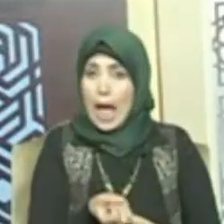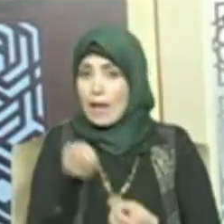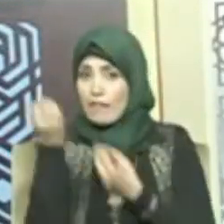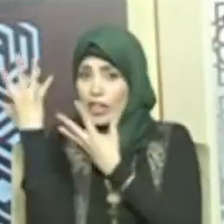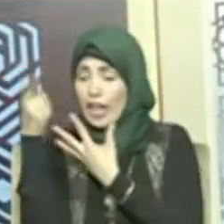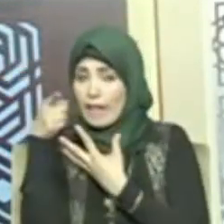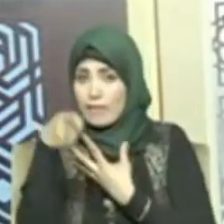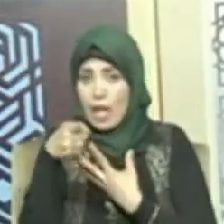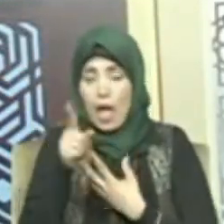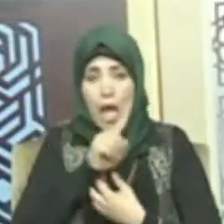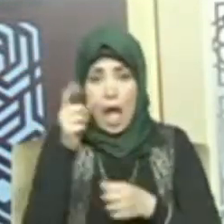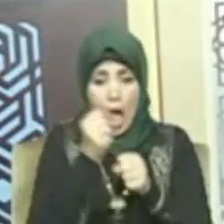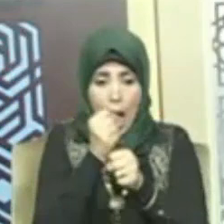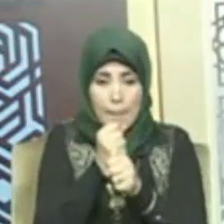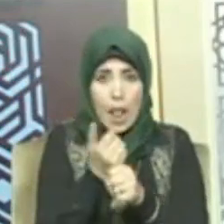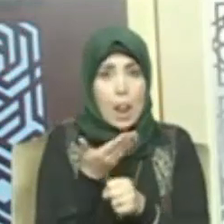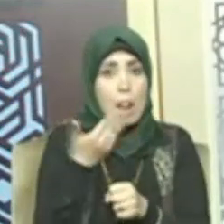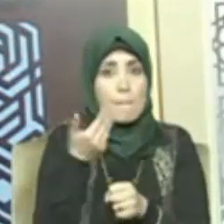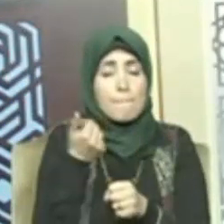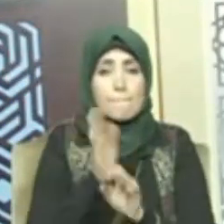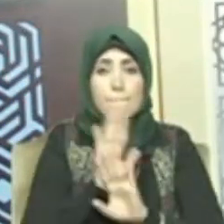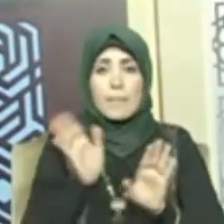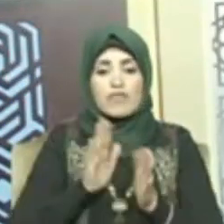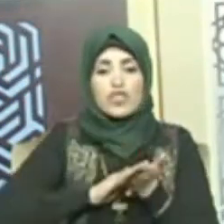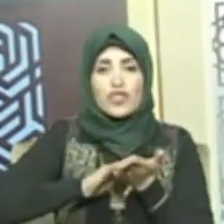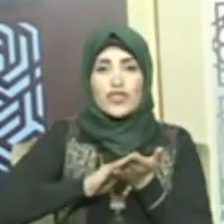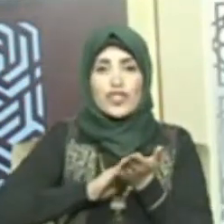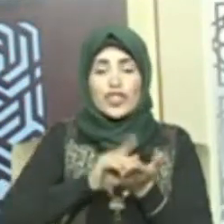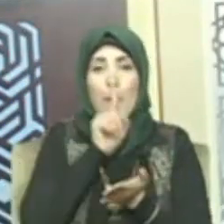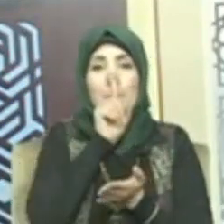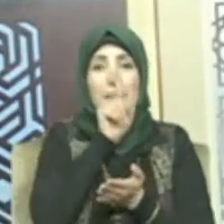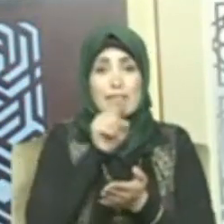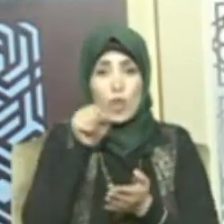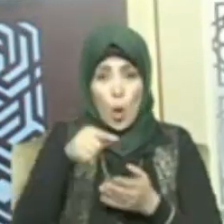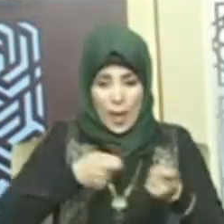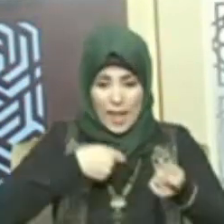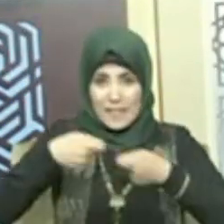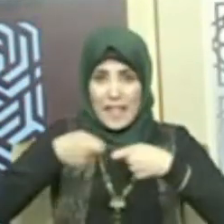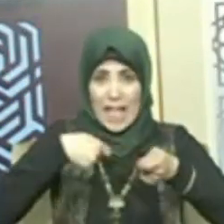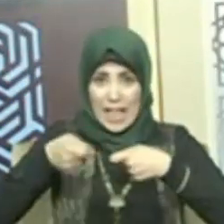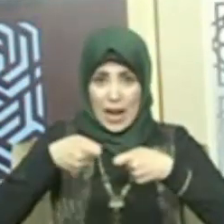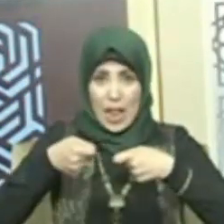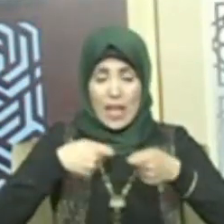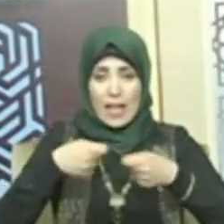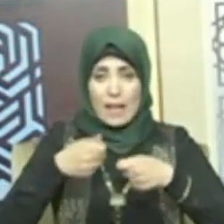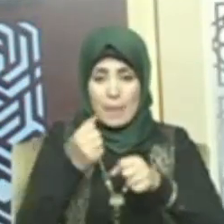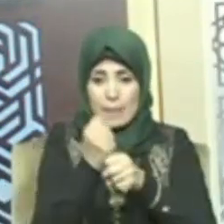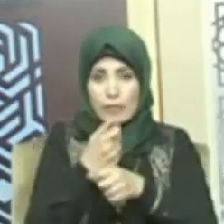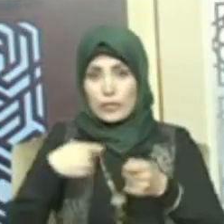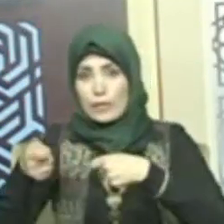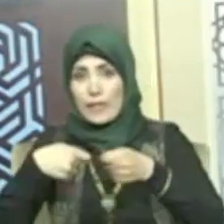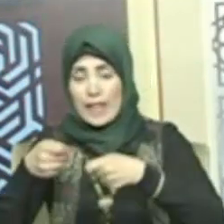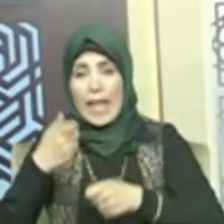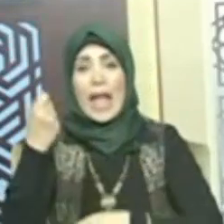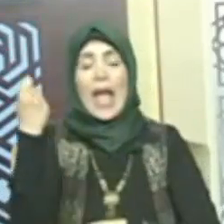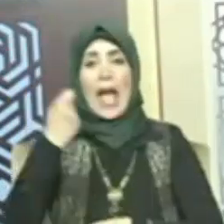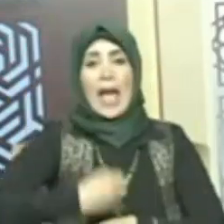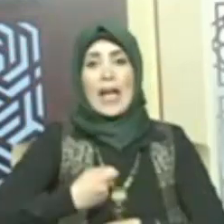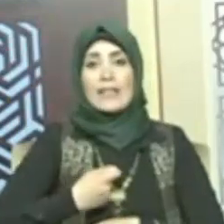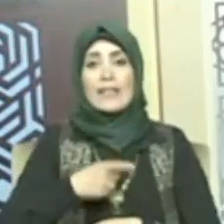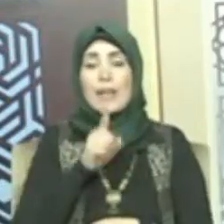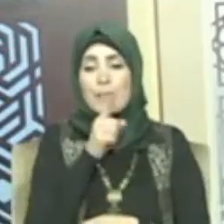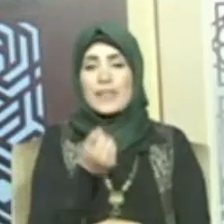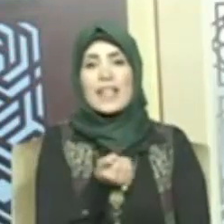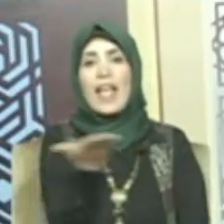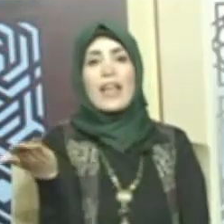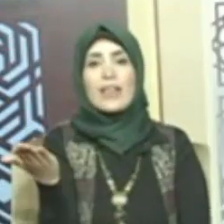عمل إلا أنه كان تاجرا غنيا موسرا، فإذا جاء غلمانه